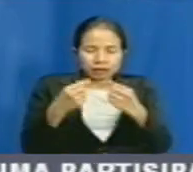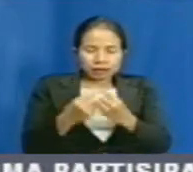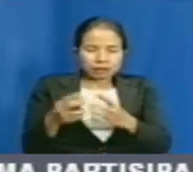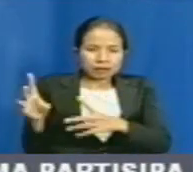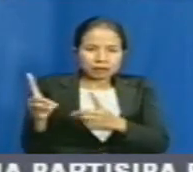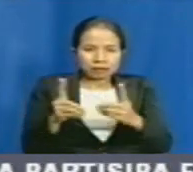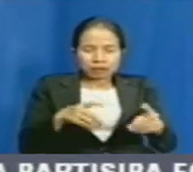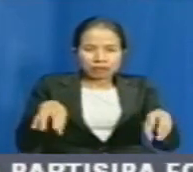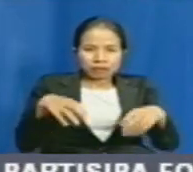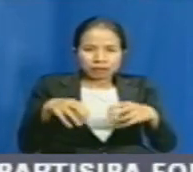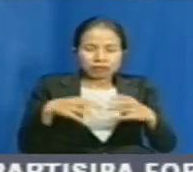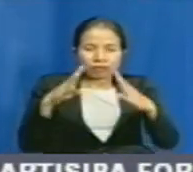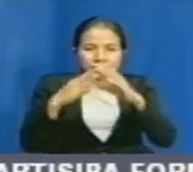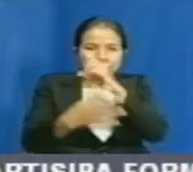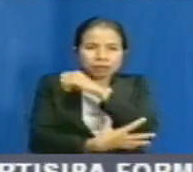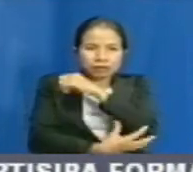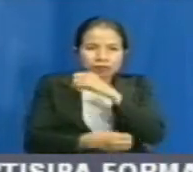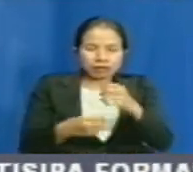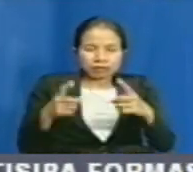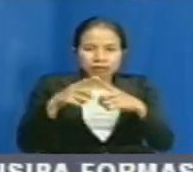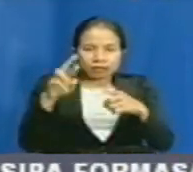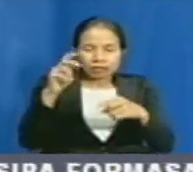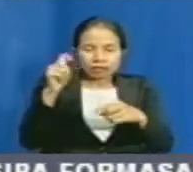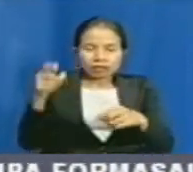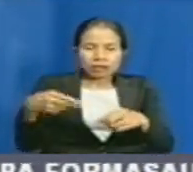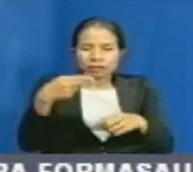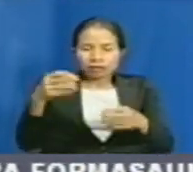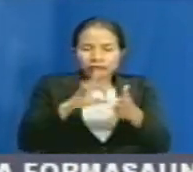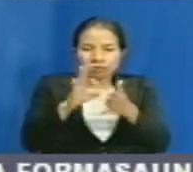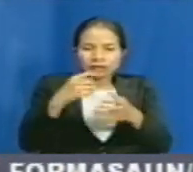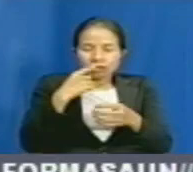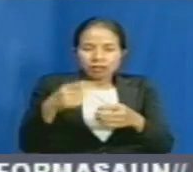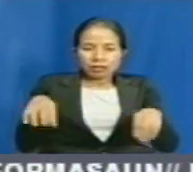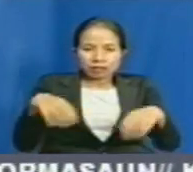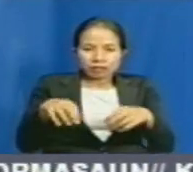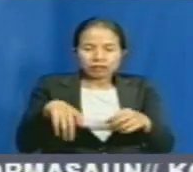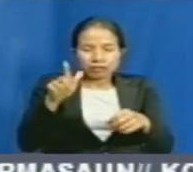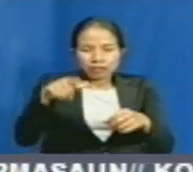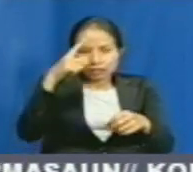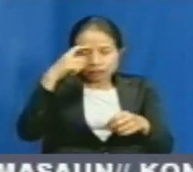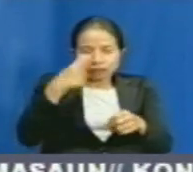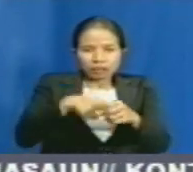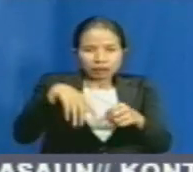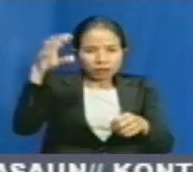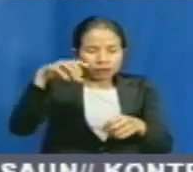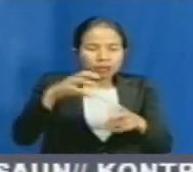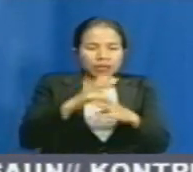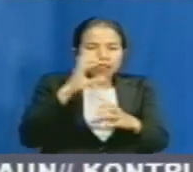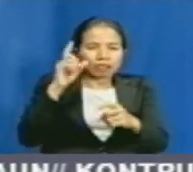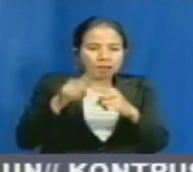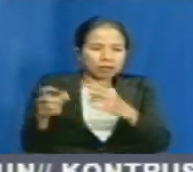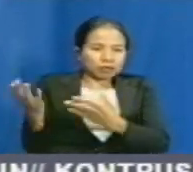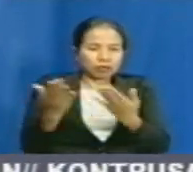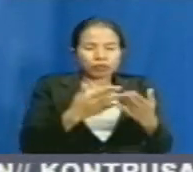bit like kerja gunung saver di Andrade. Bayar tel kinta ne justifika. Servisu lautar tambah tempo udan kereta lebih laling rai